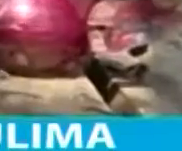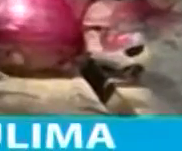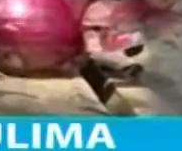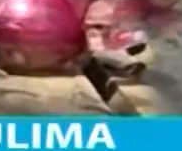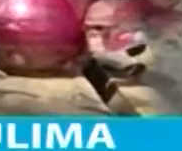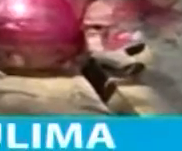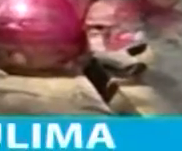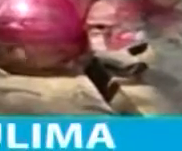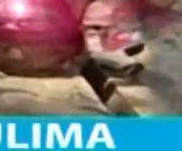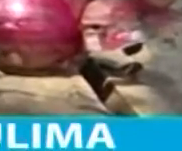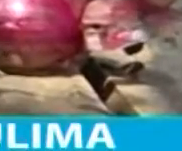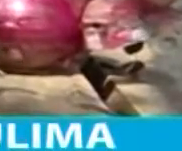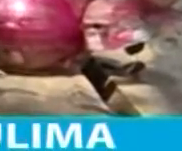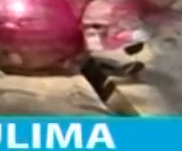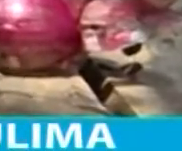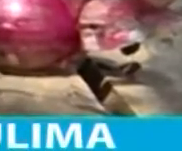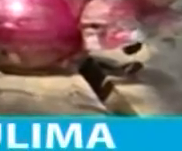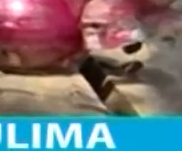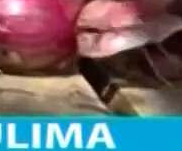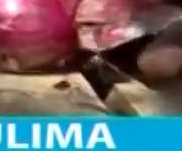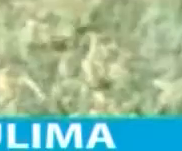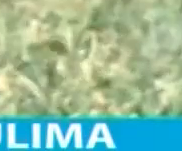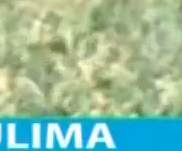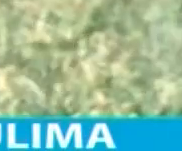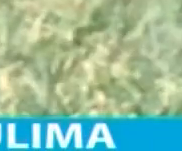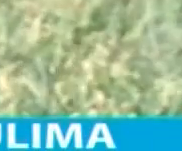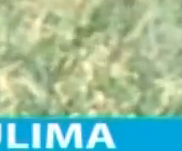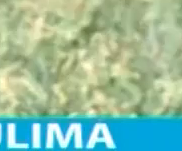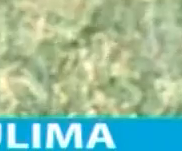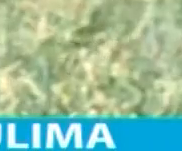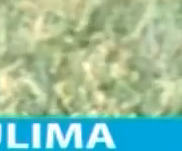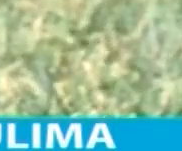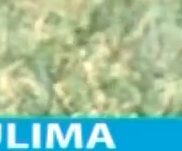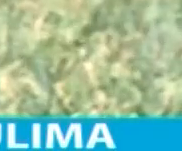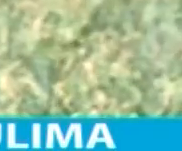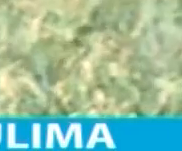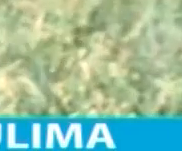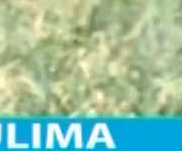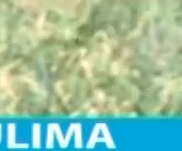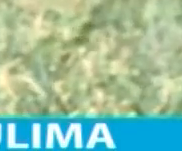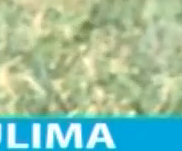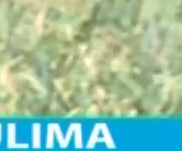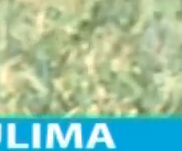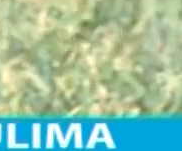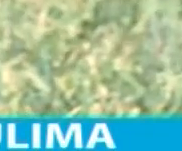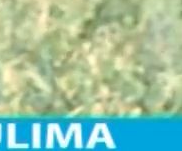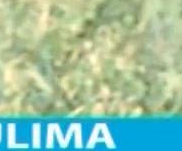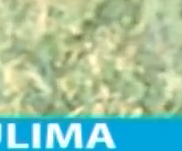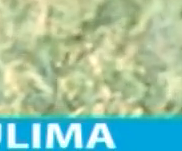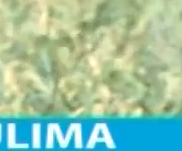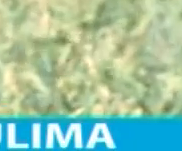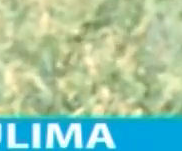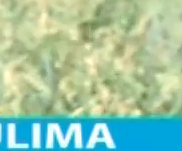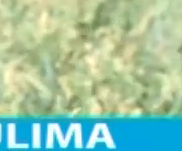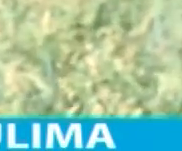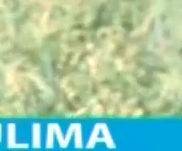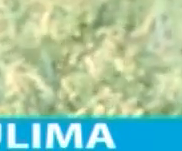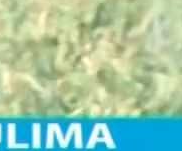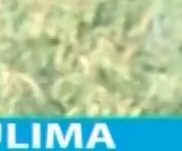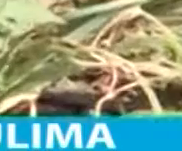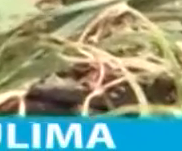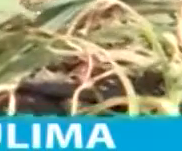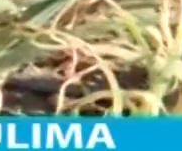F1. Ningependa kuhimiza mkulima kwa kitunguu kwa sababu kwa kila chakula ambacho